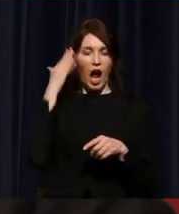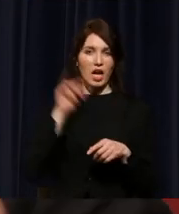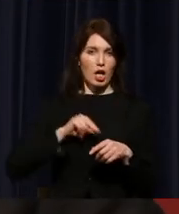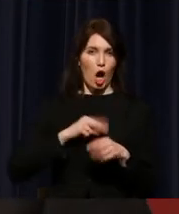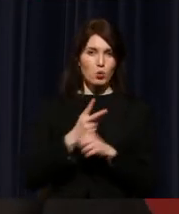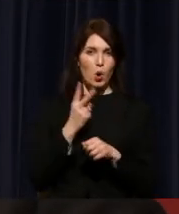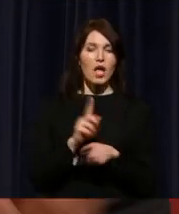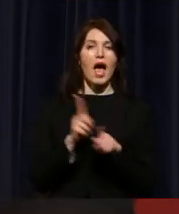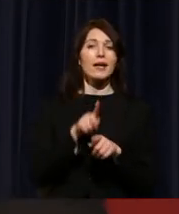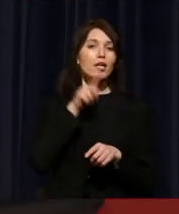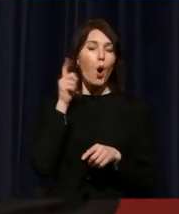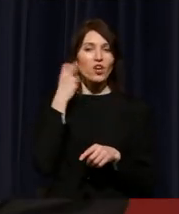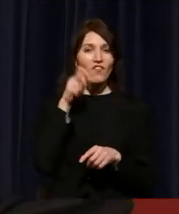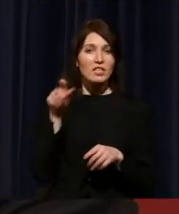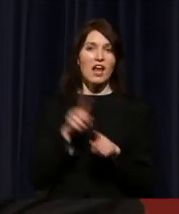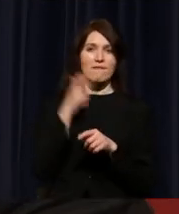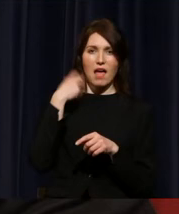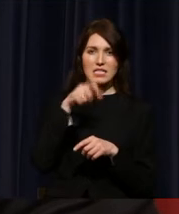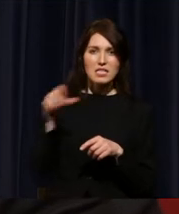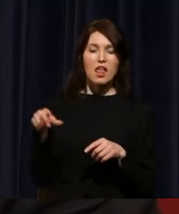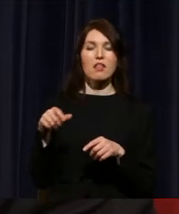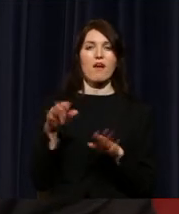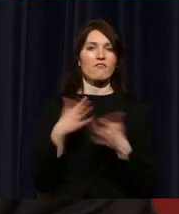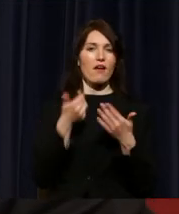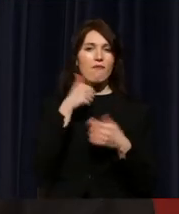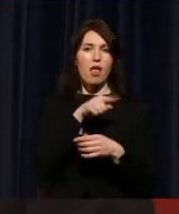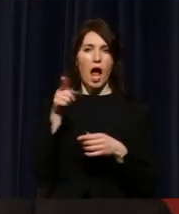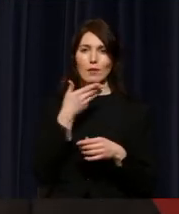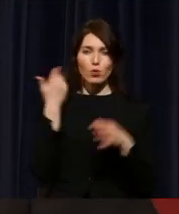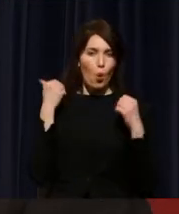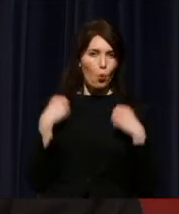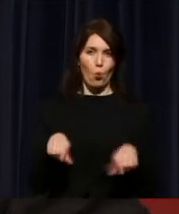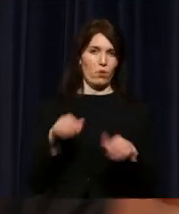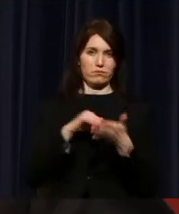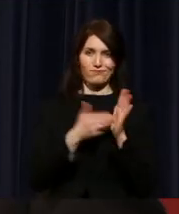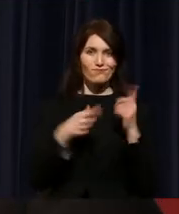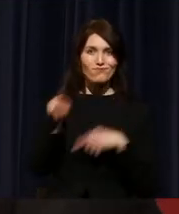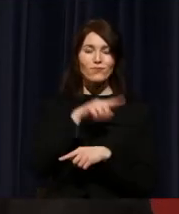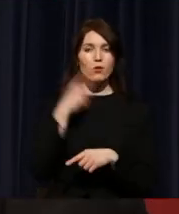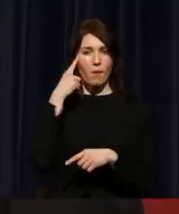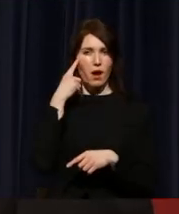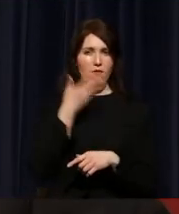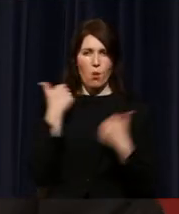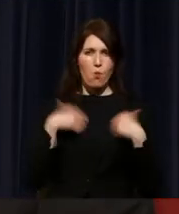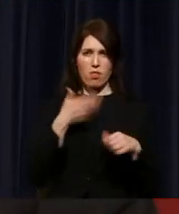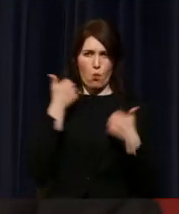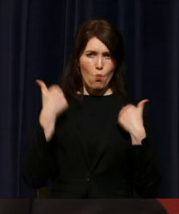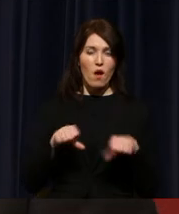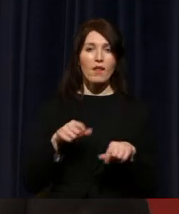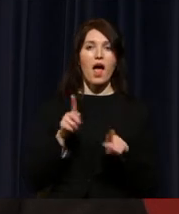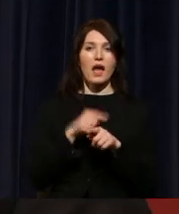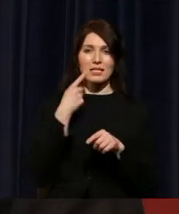traucējumu, jauniem vecākiem, veciem cilvēkiem vai, piemēram, vēl kādam, Mums daudz tiek saukt mūsdienās arī